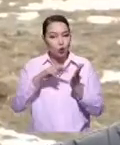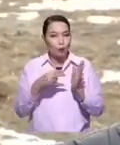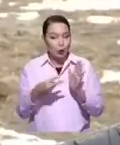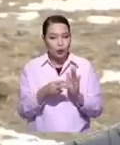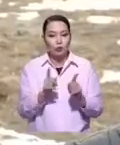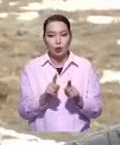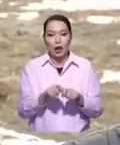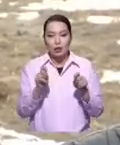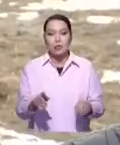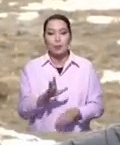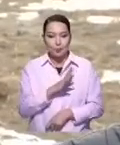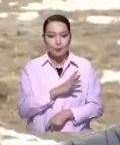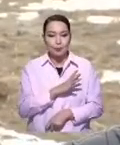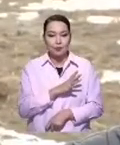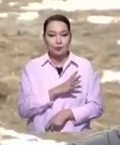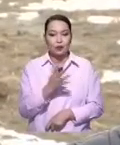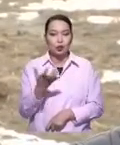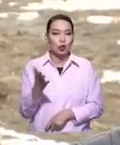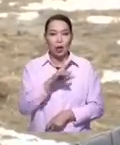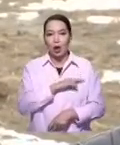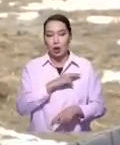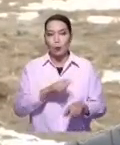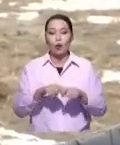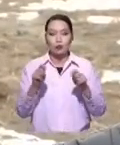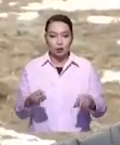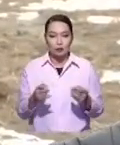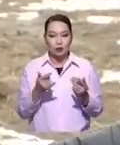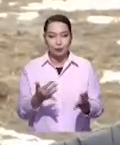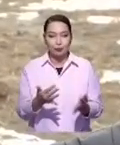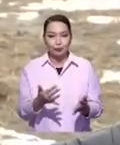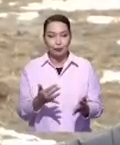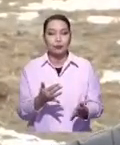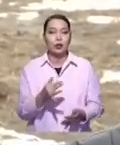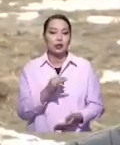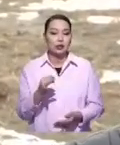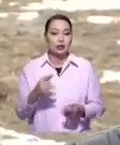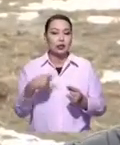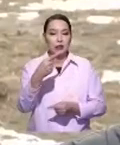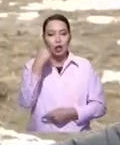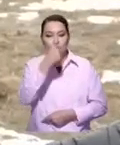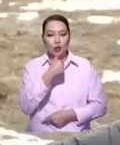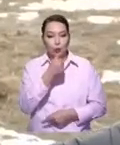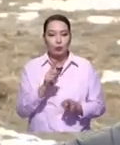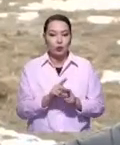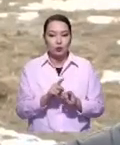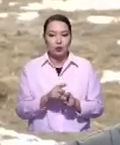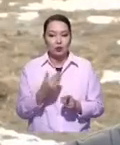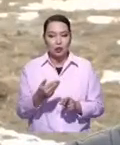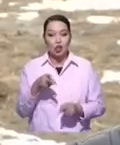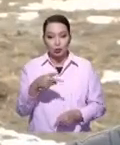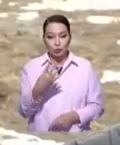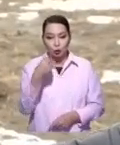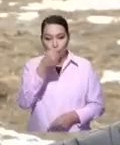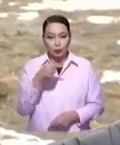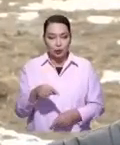қаржыландырса, 500-ден астам жұмыс орындары ашылса, тағы да келесі жылға, яғни 24-ші жылға